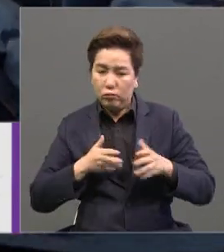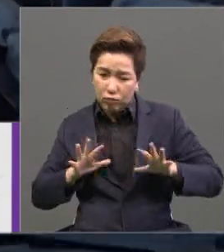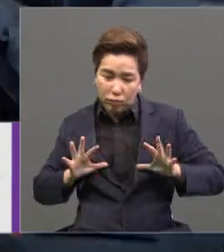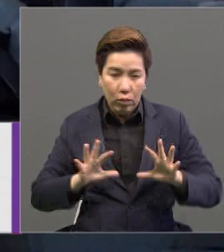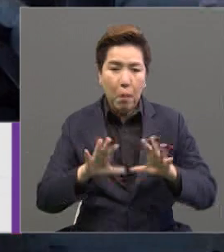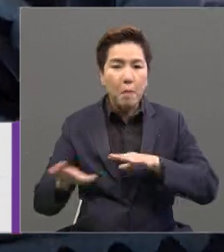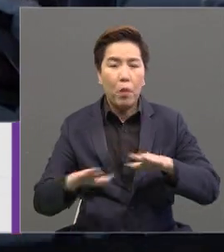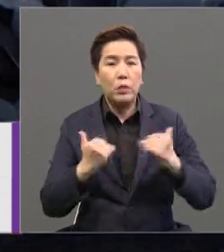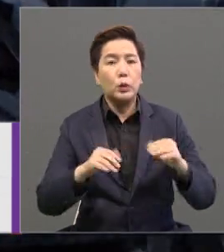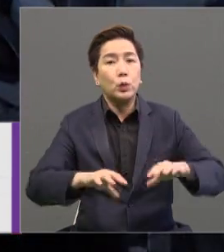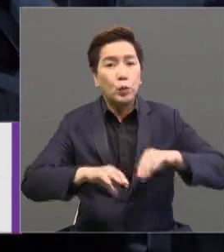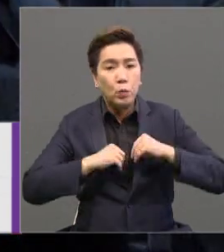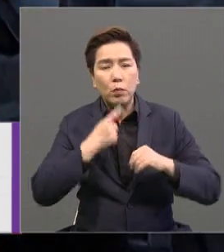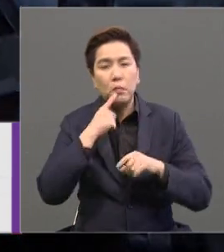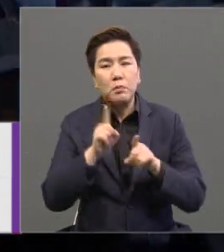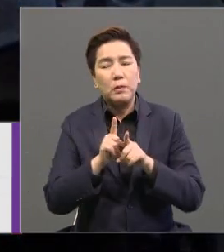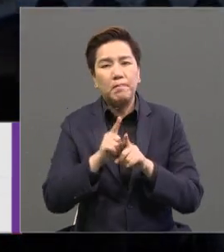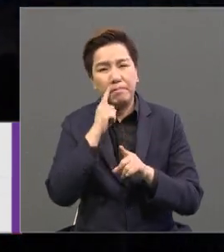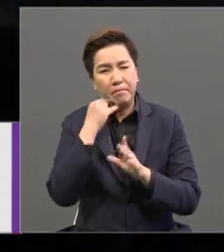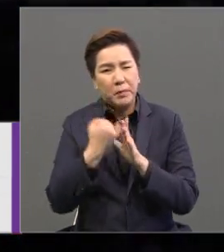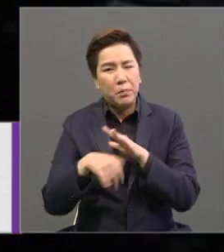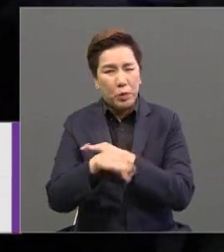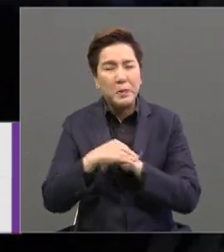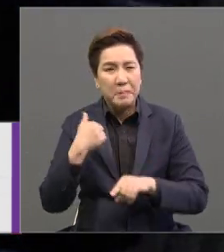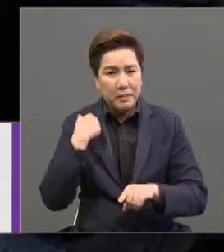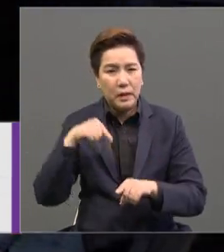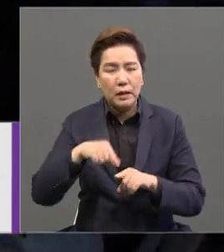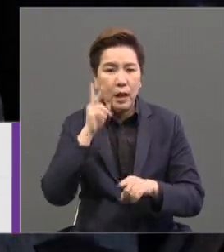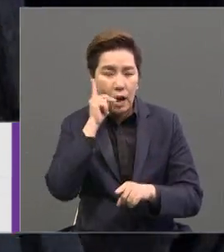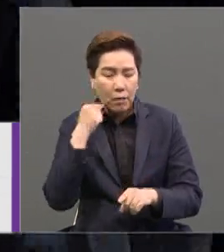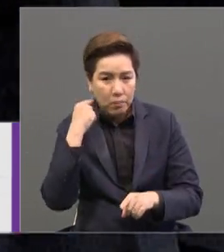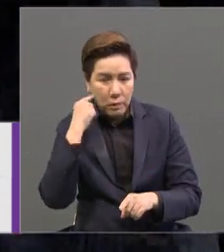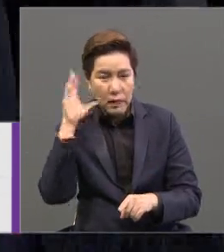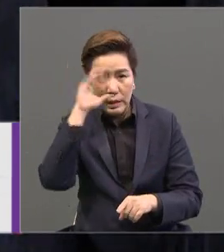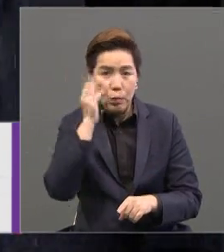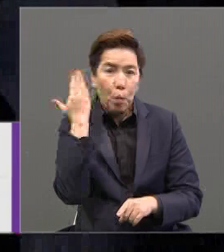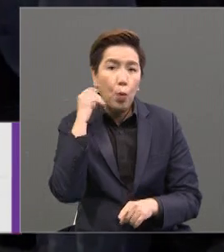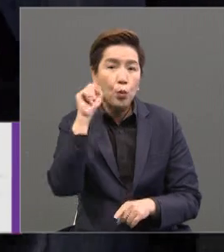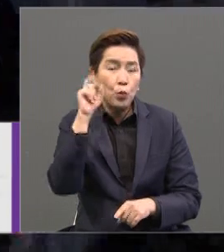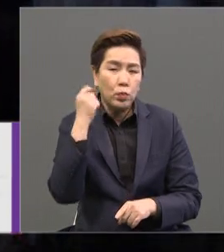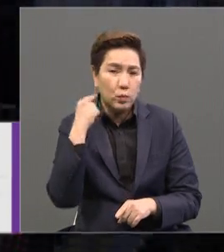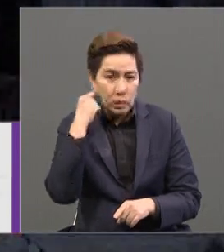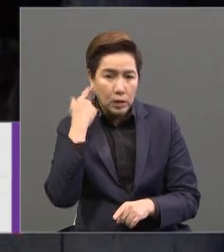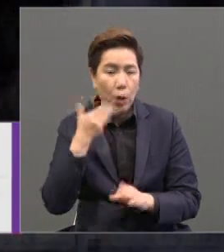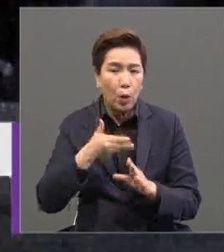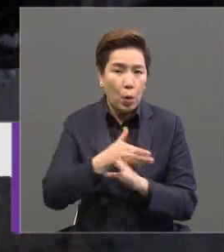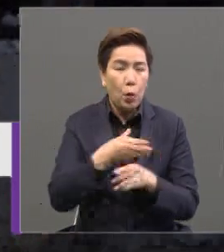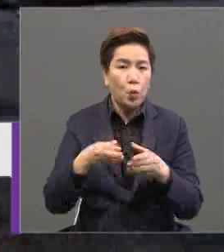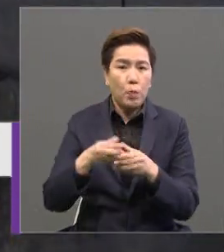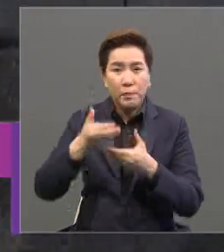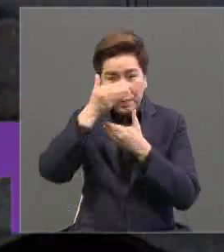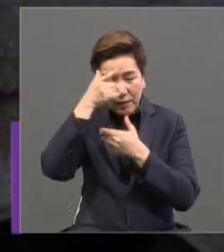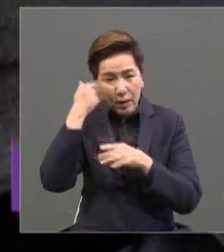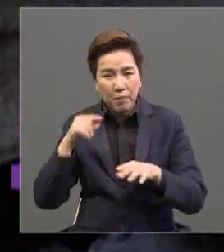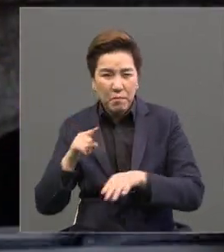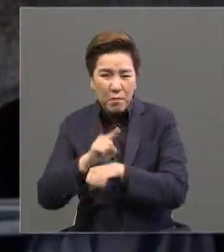เดียวกันได้ยอมรับเป็นครั้งแรกว่ามีสัญญาณไม่ปกติบางอย่างในทางข่าวกรองเมื่อคืนวันศุกร์ที่ผ่านมาก่อนที่กลุ่มฮามาสจะ